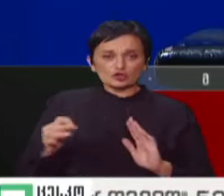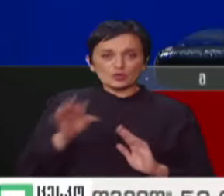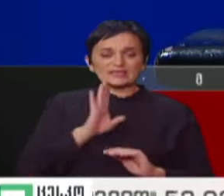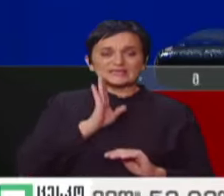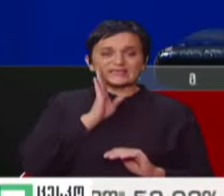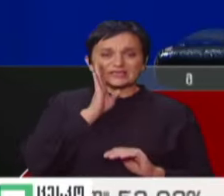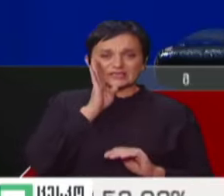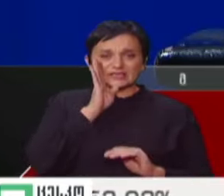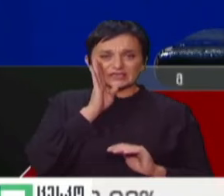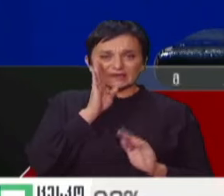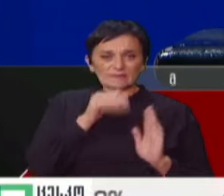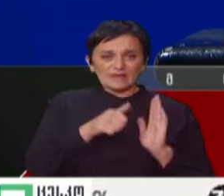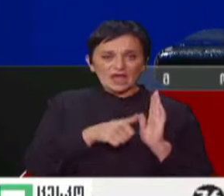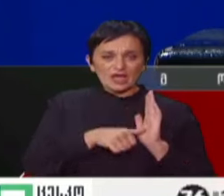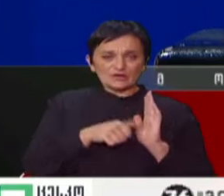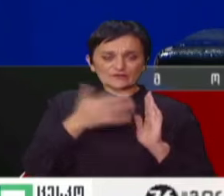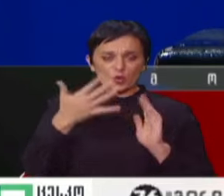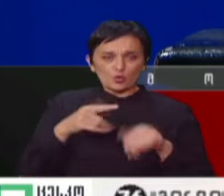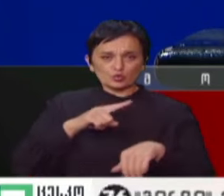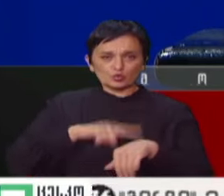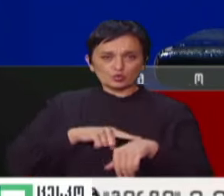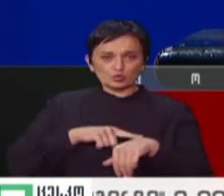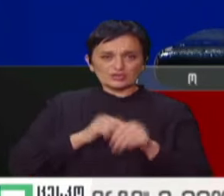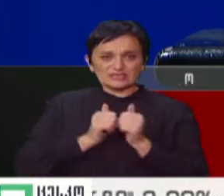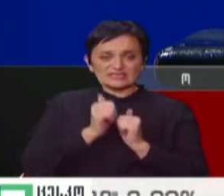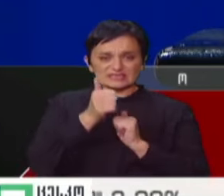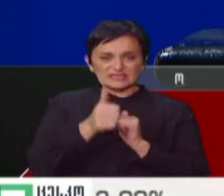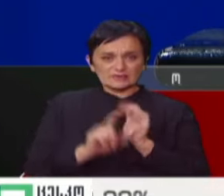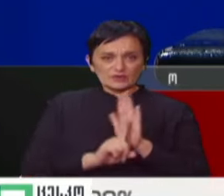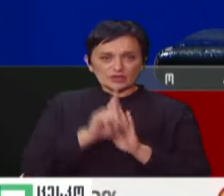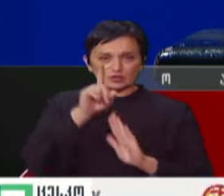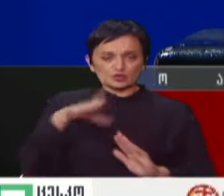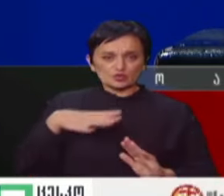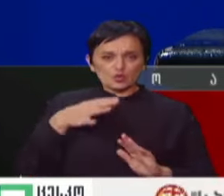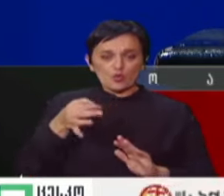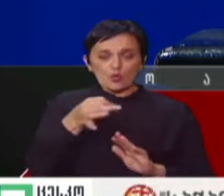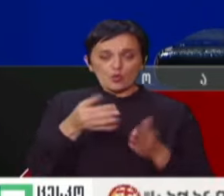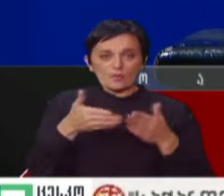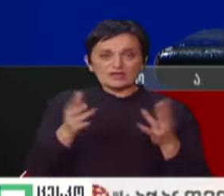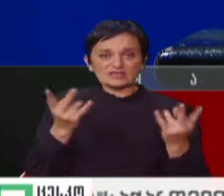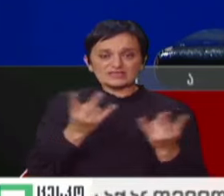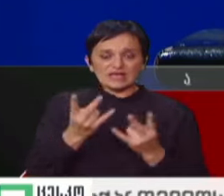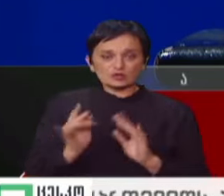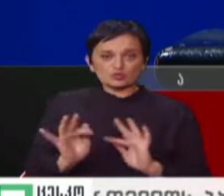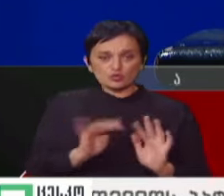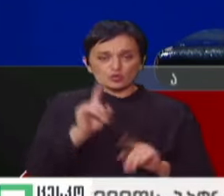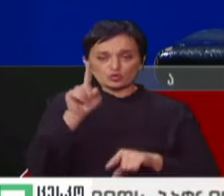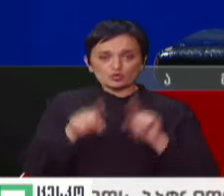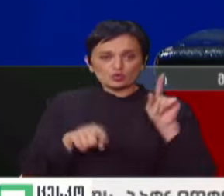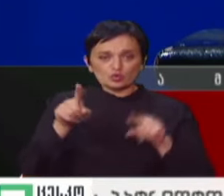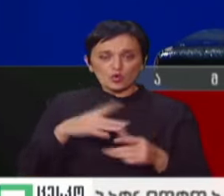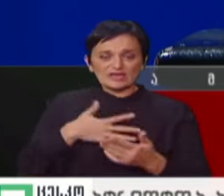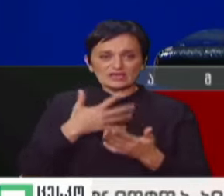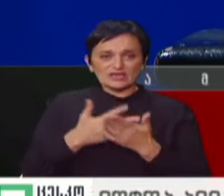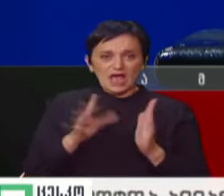dilis ecusatsa da ormosta hotutze cinezar upe datske boli condat ubnis gaxnistvis saciro procedurebi zoganki gaaktivurebuli